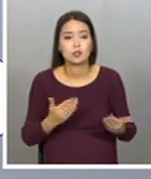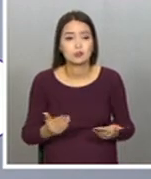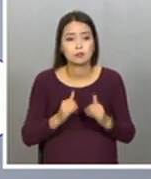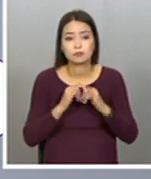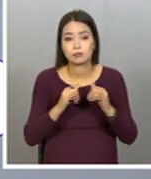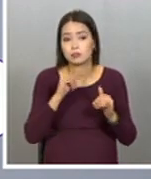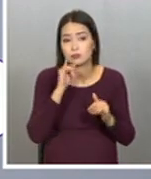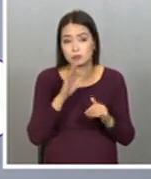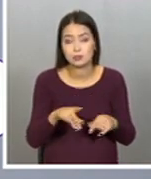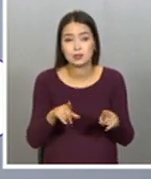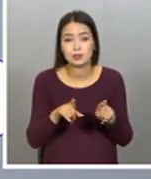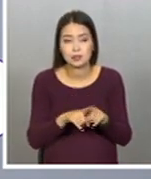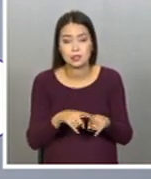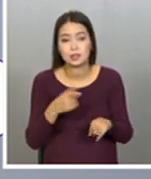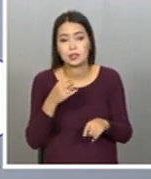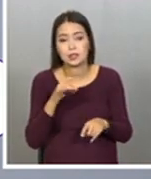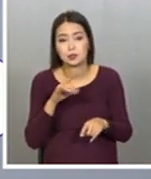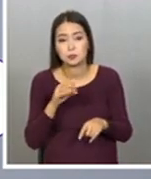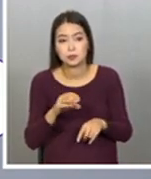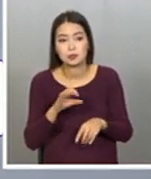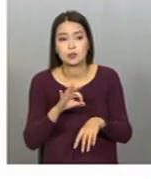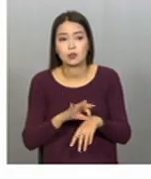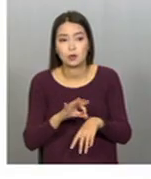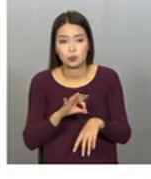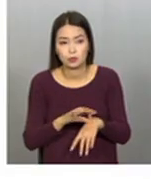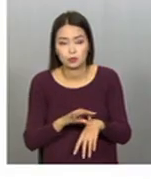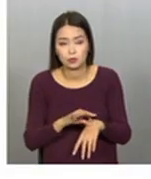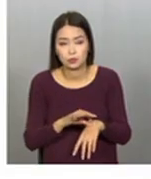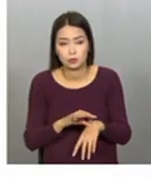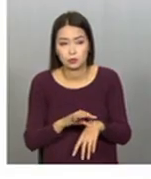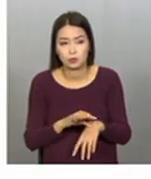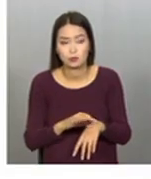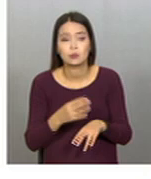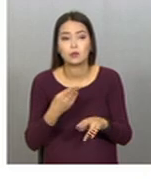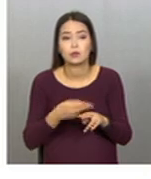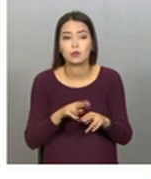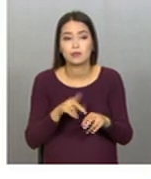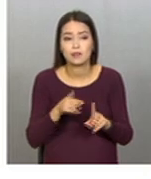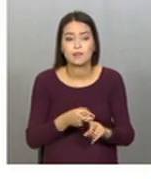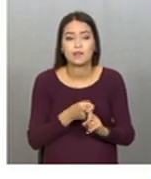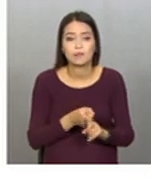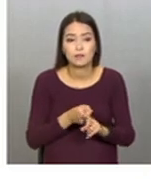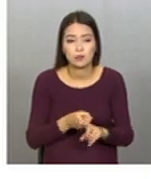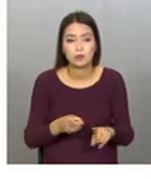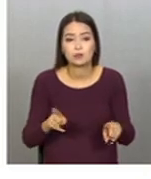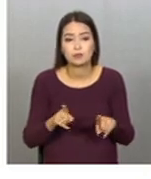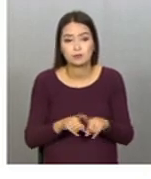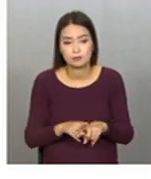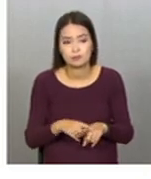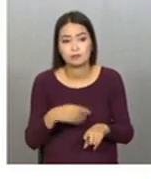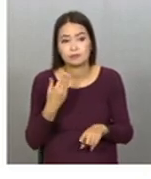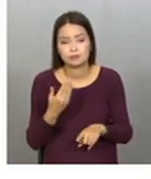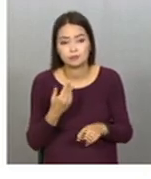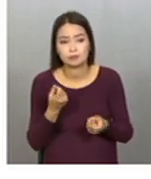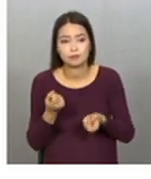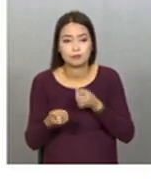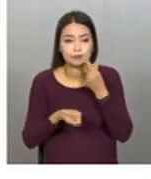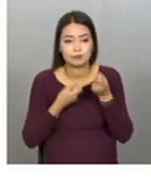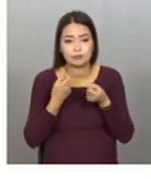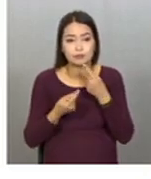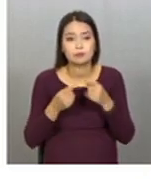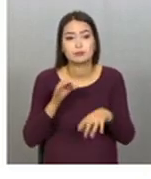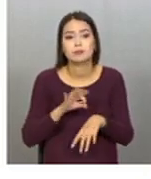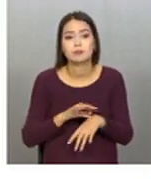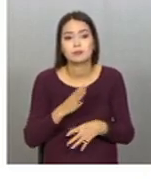Міне осы герпес ауруы осы вирустар арқылы тасымалданып, адамға осындай ыңғайсыз